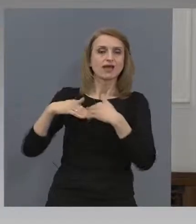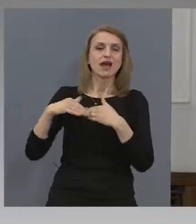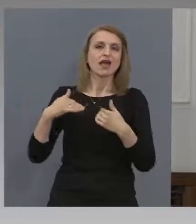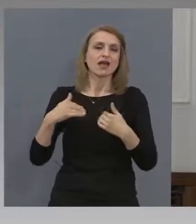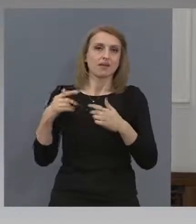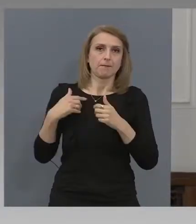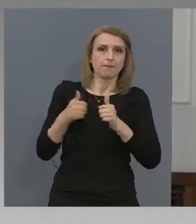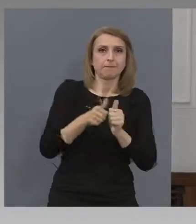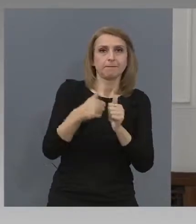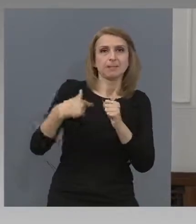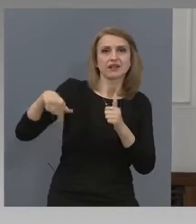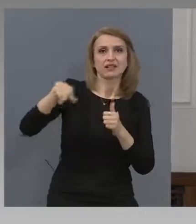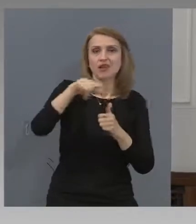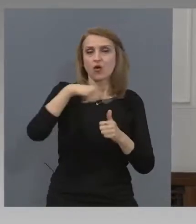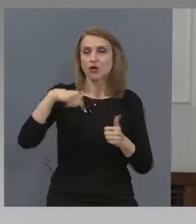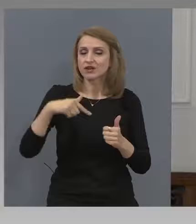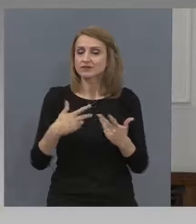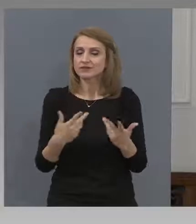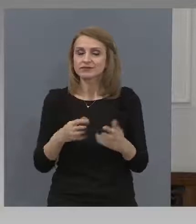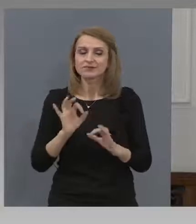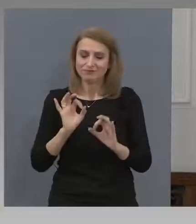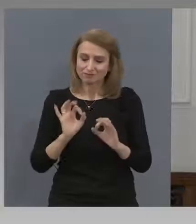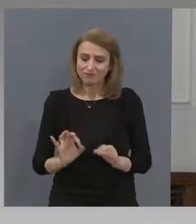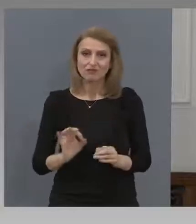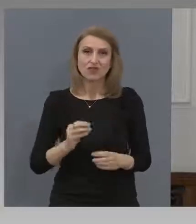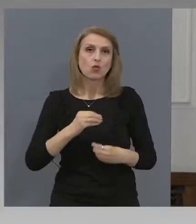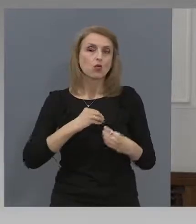усещането в тази ситуация наистина е...